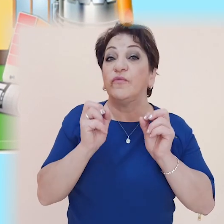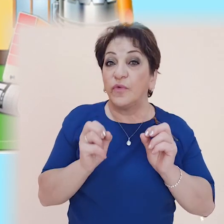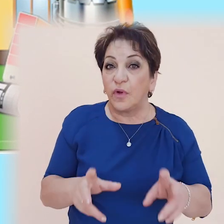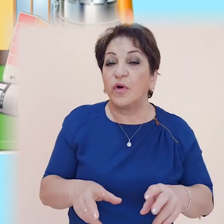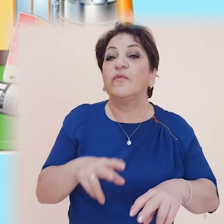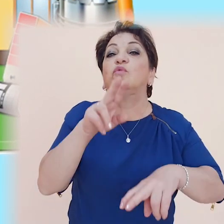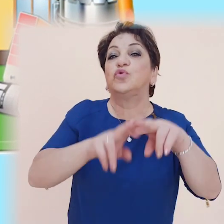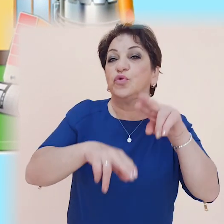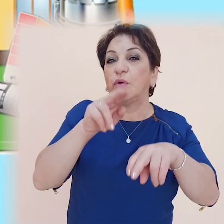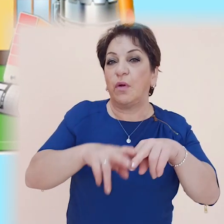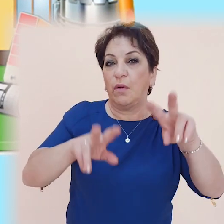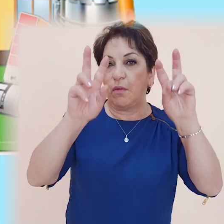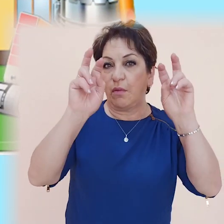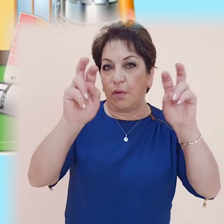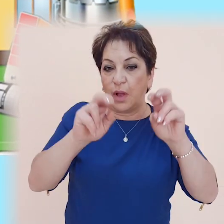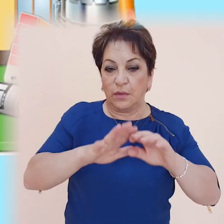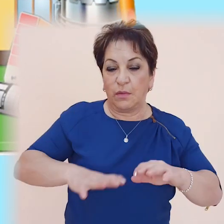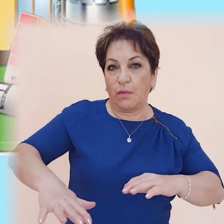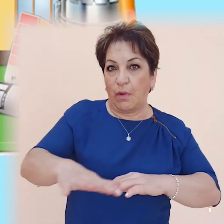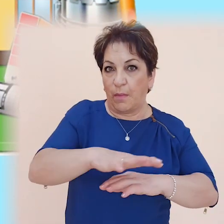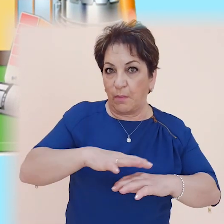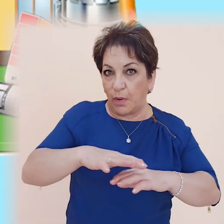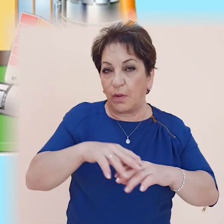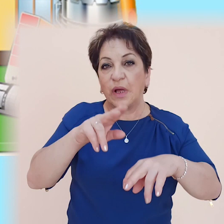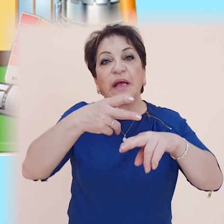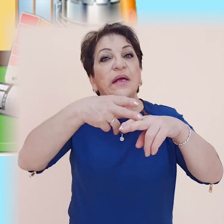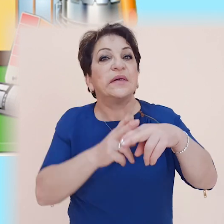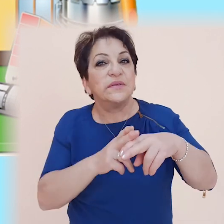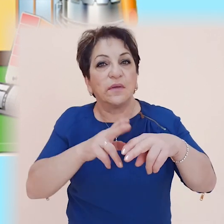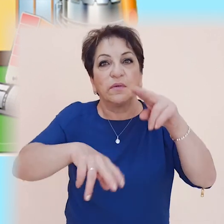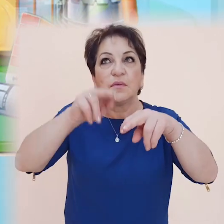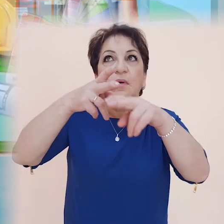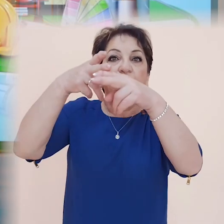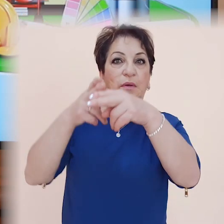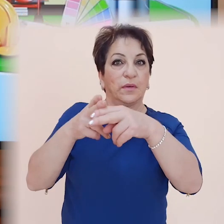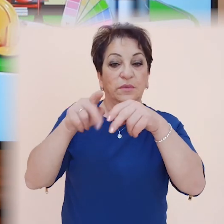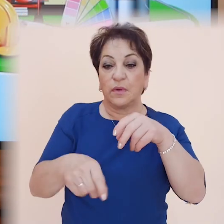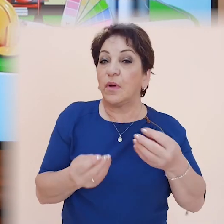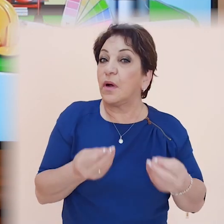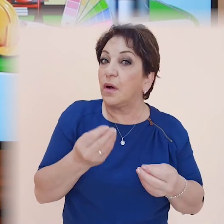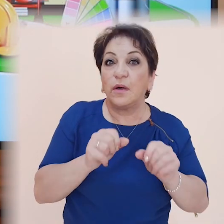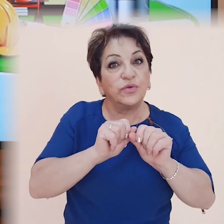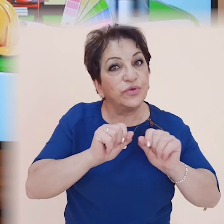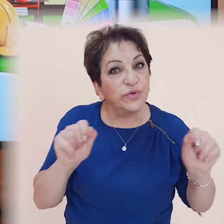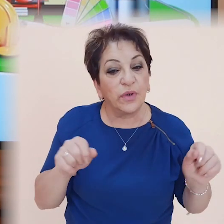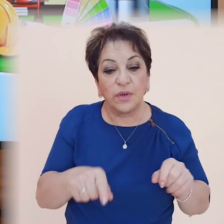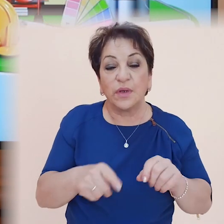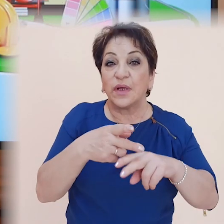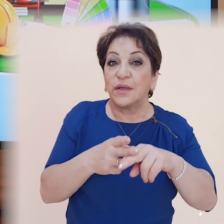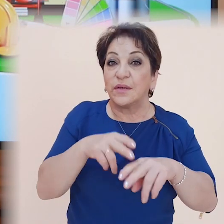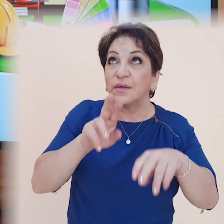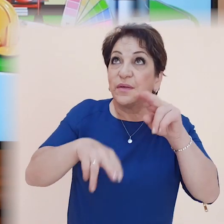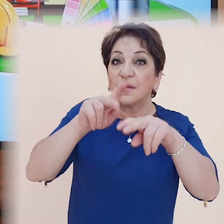են նաև շինարարական հրապարակը կամ կիսակարոյց շինությունները։ Այստեղ խաղալը վտանգավոր է, կանի որ